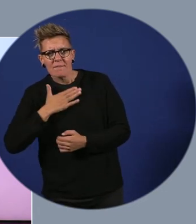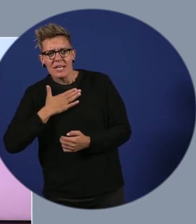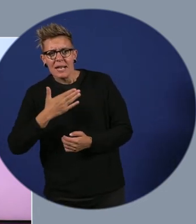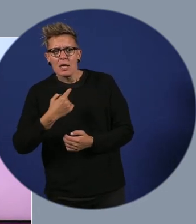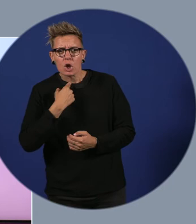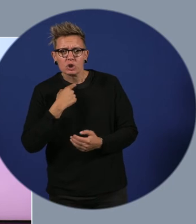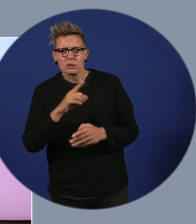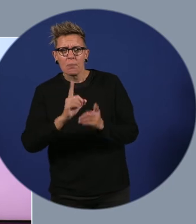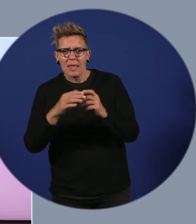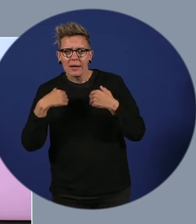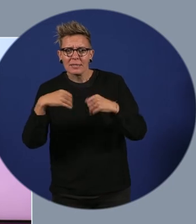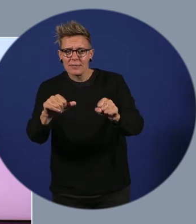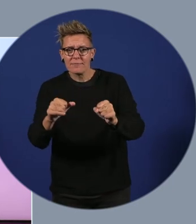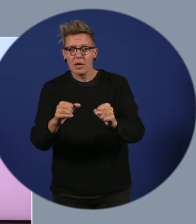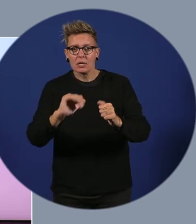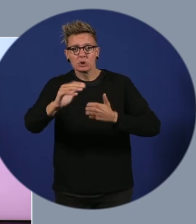Och då säger de